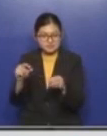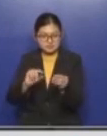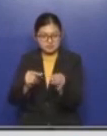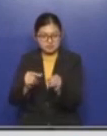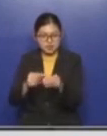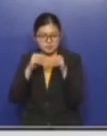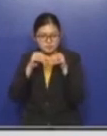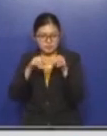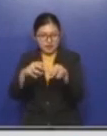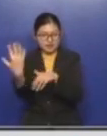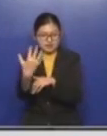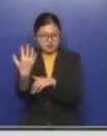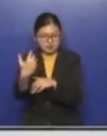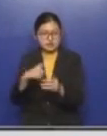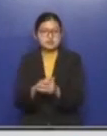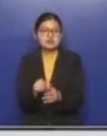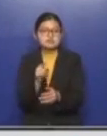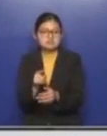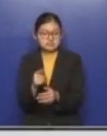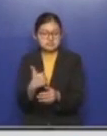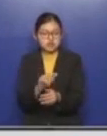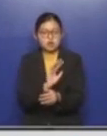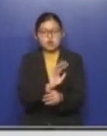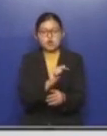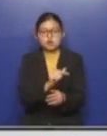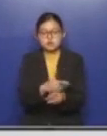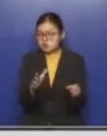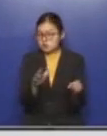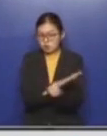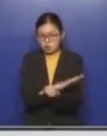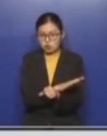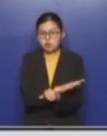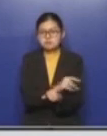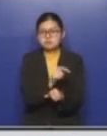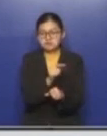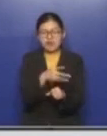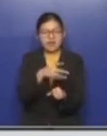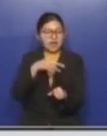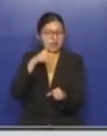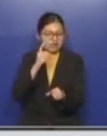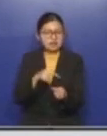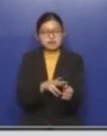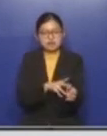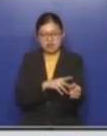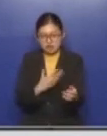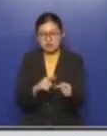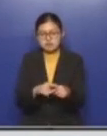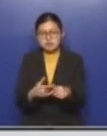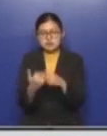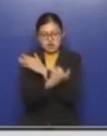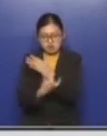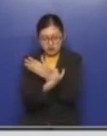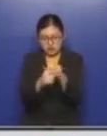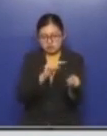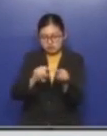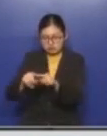าศอันนั้นเป็นส่วนหนึ่งความจริงของท่านมีสมบูรณ์แบบอยู่ตั้งนานแล้วมีเครือข่ายทุกประเทศแต่วันนี้ท่านจ